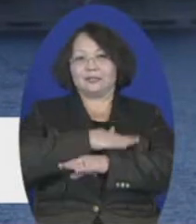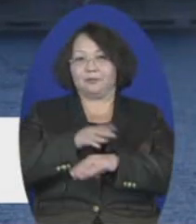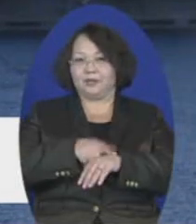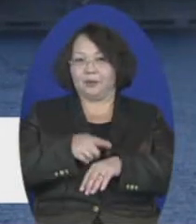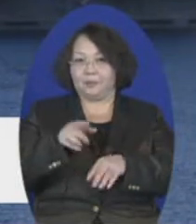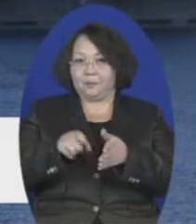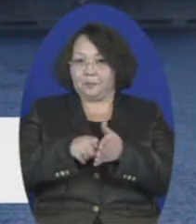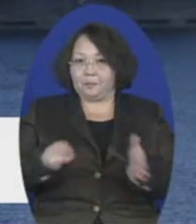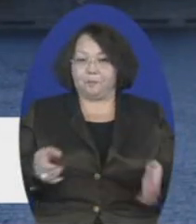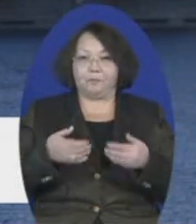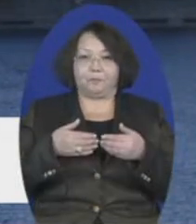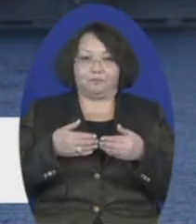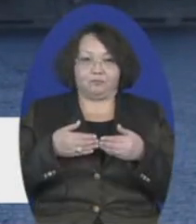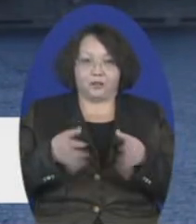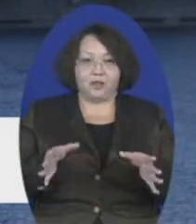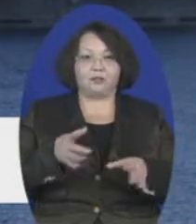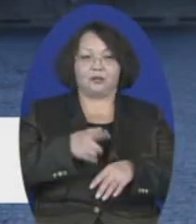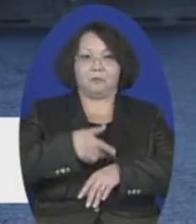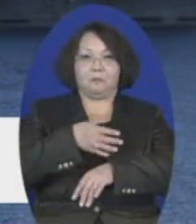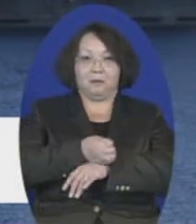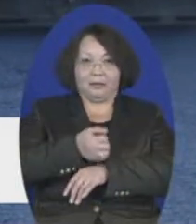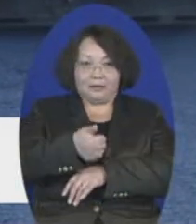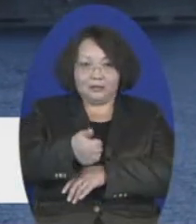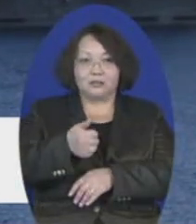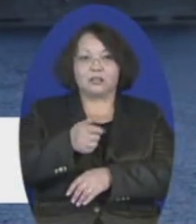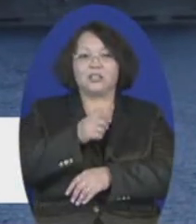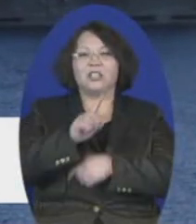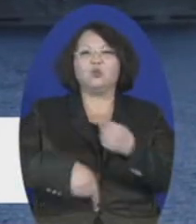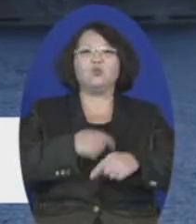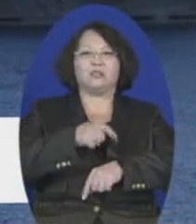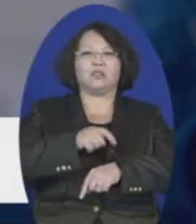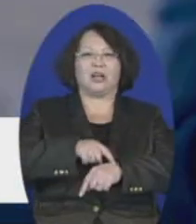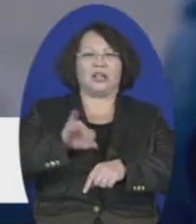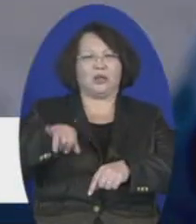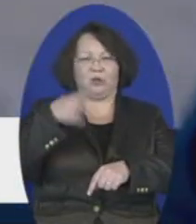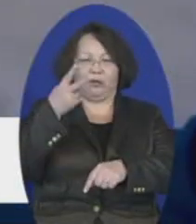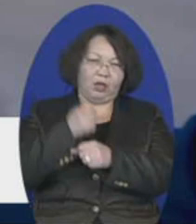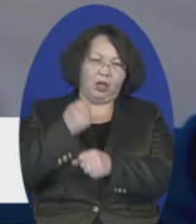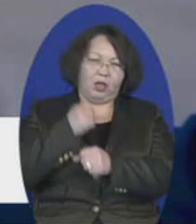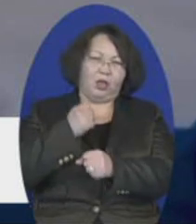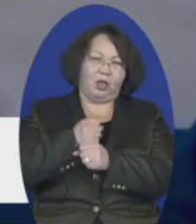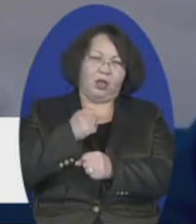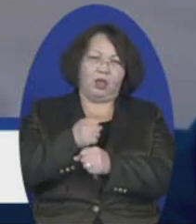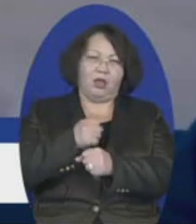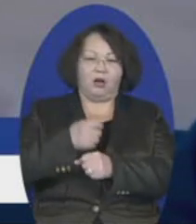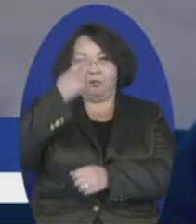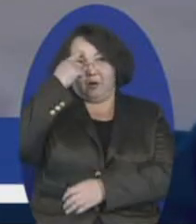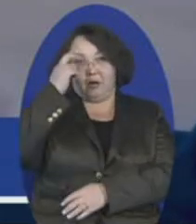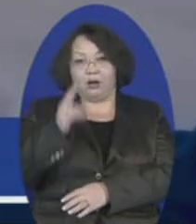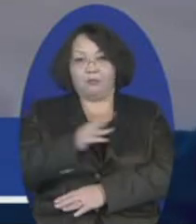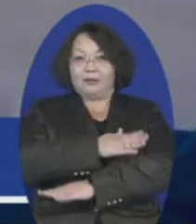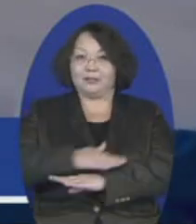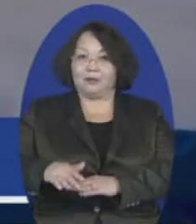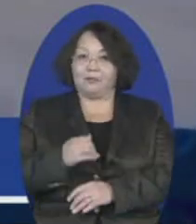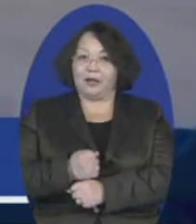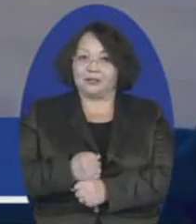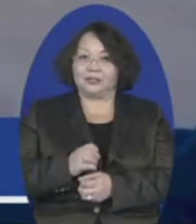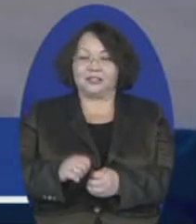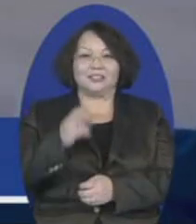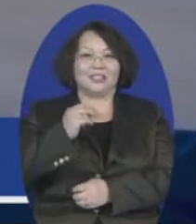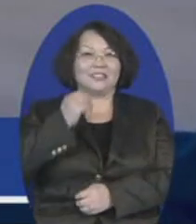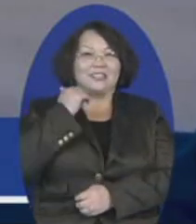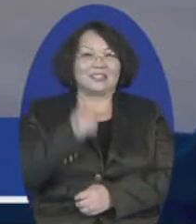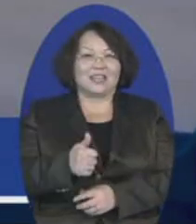нь ашиглалтанд оруулахын тулд зам ангийнхан илүү цагаар ажиллажээ. Монгол компани замын ажлыг бас яаж